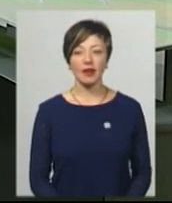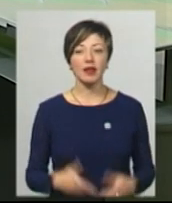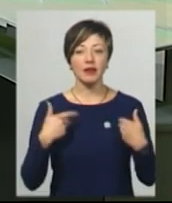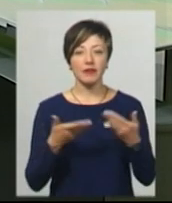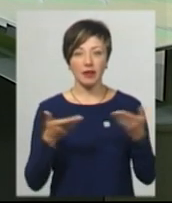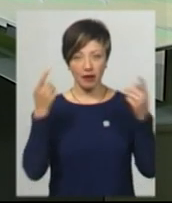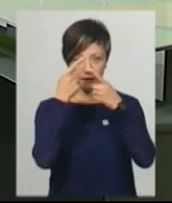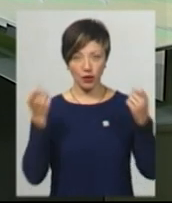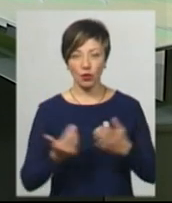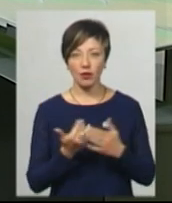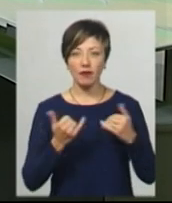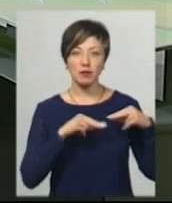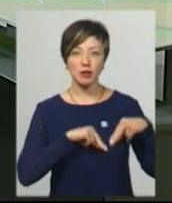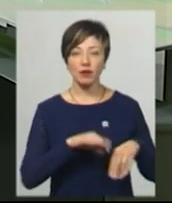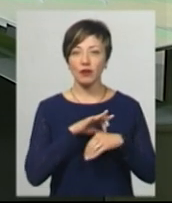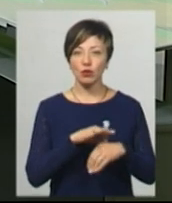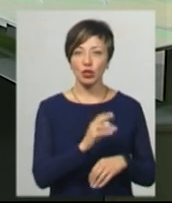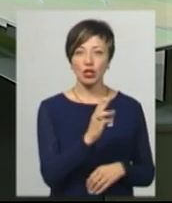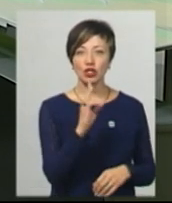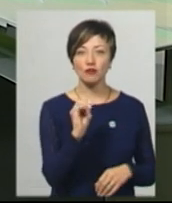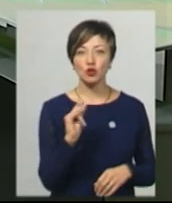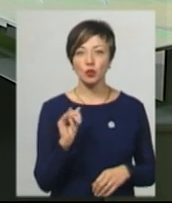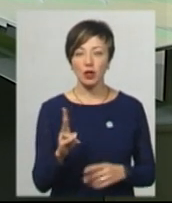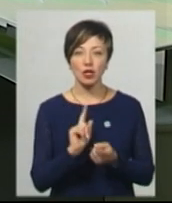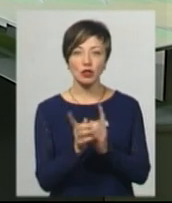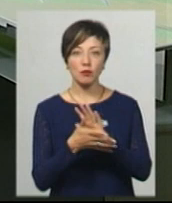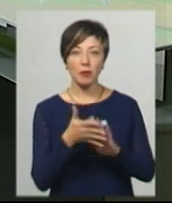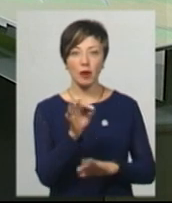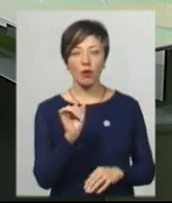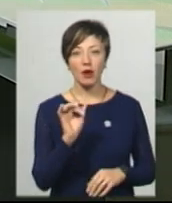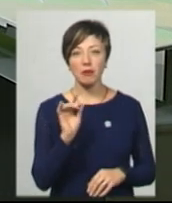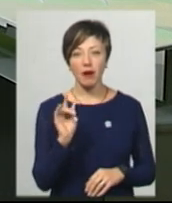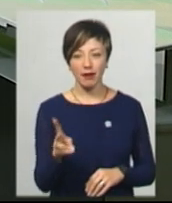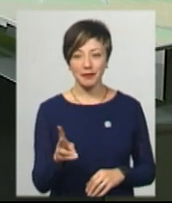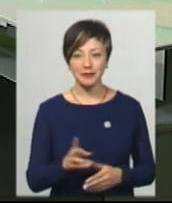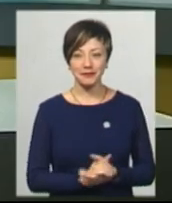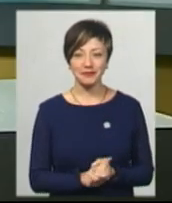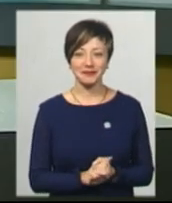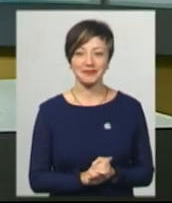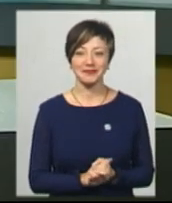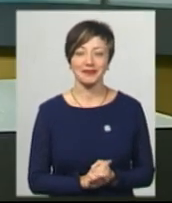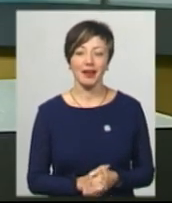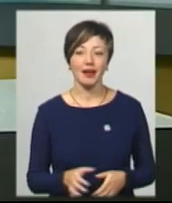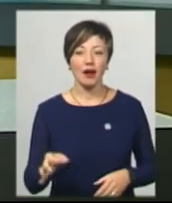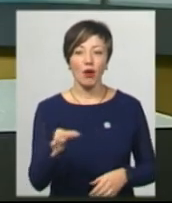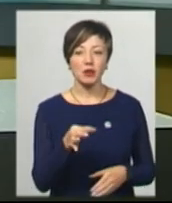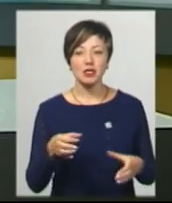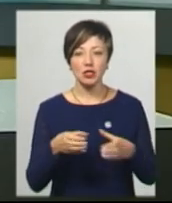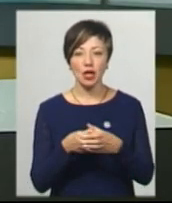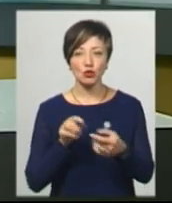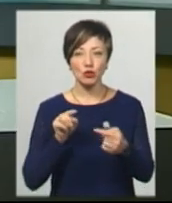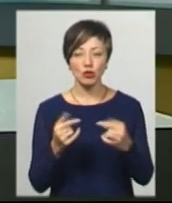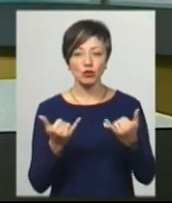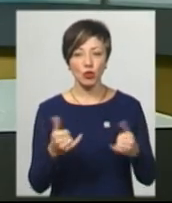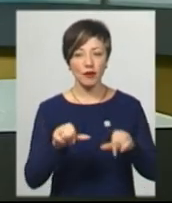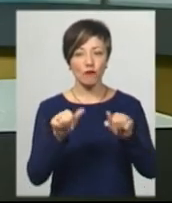Вітаю в ефірі новини. У студії для вас працює ведуча Катерина Шевчук. На жест умову перекладає Ольга Рибак. Обласний штаб супротиву